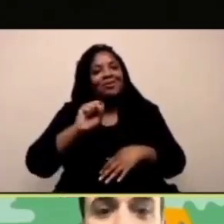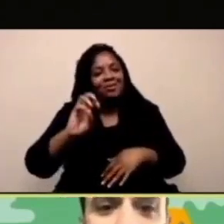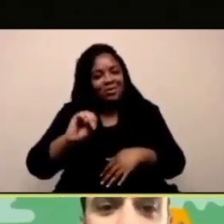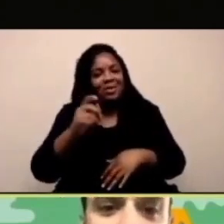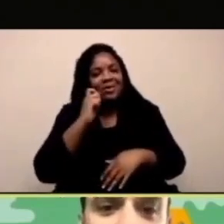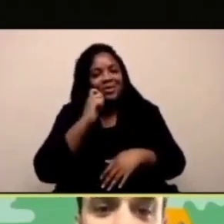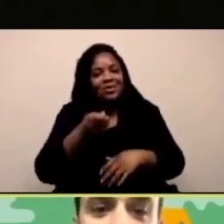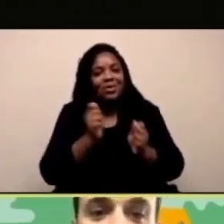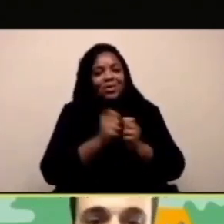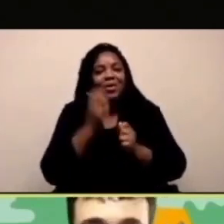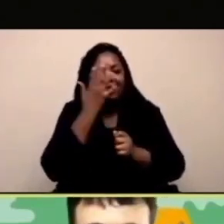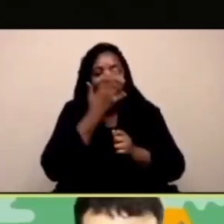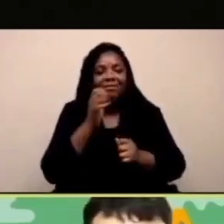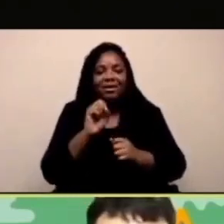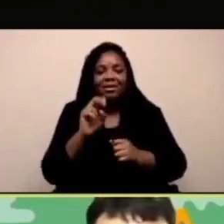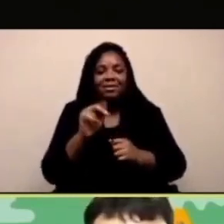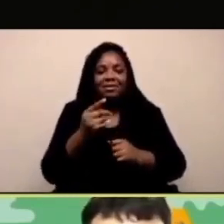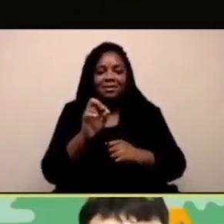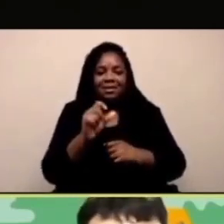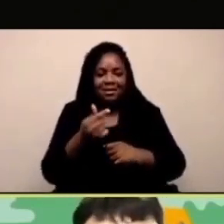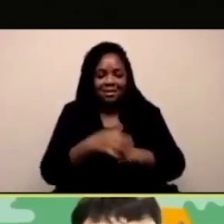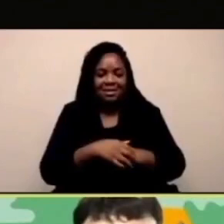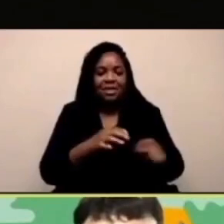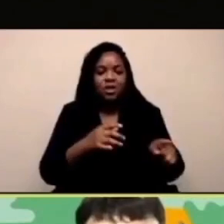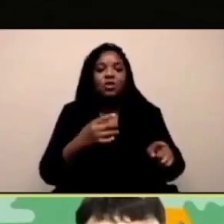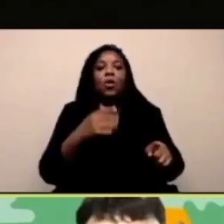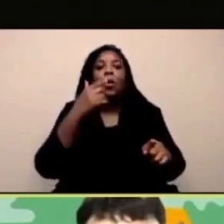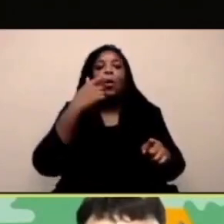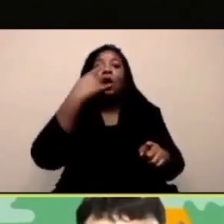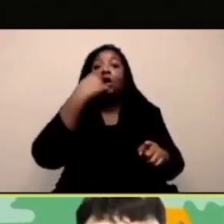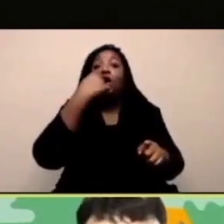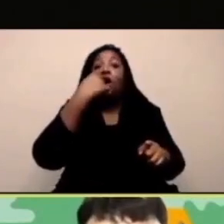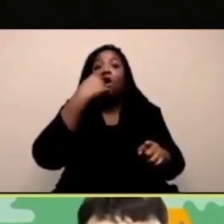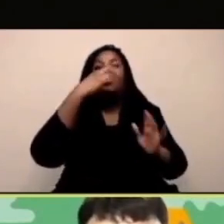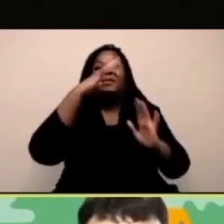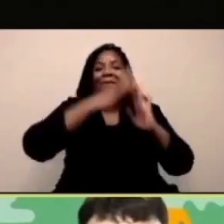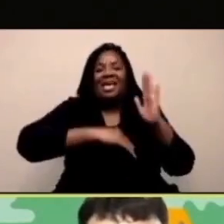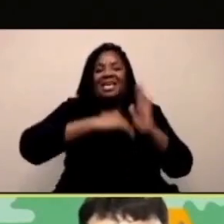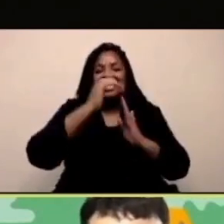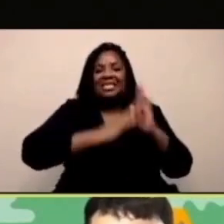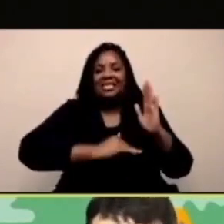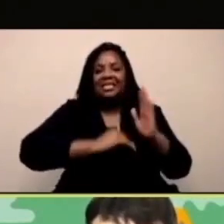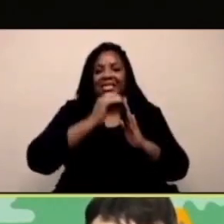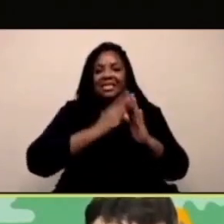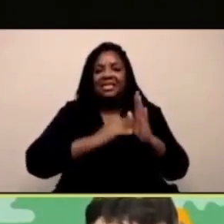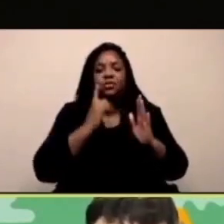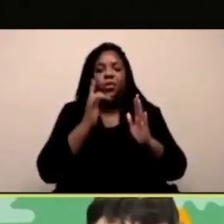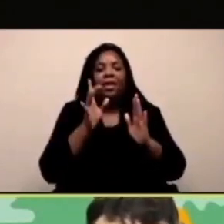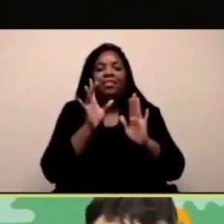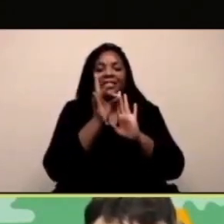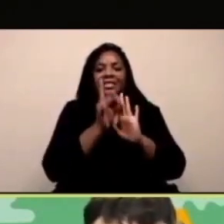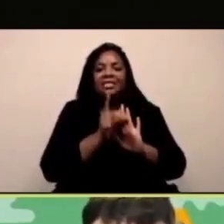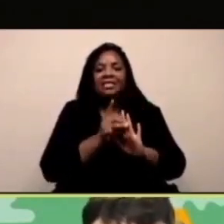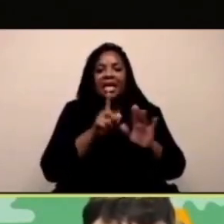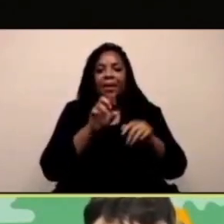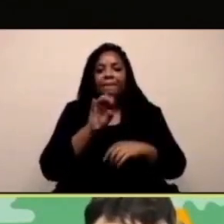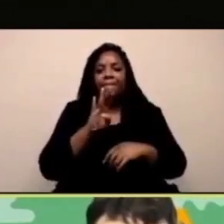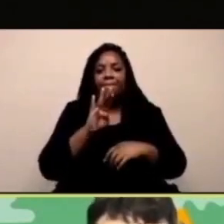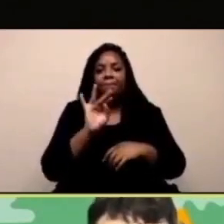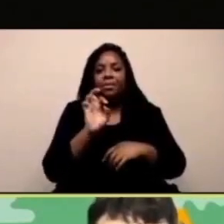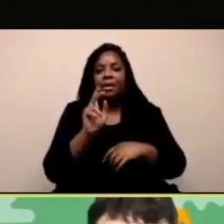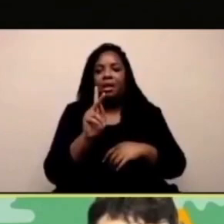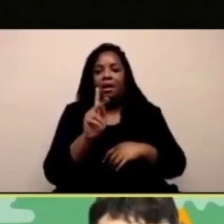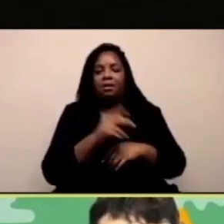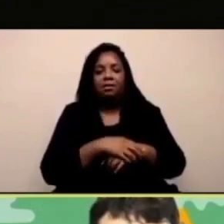方もあと出してますがいくつかこういう風なとSNSであと